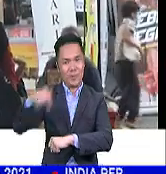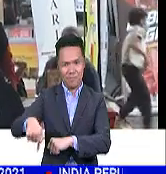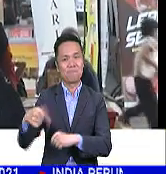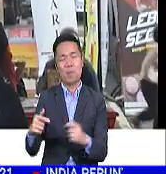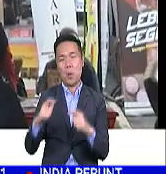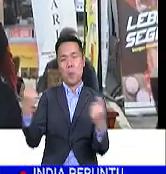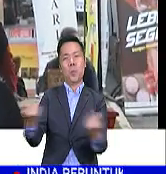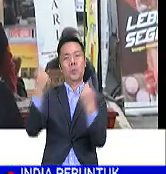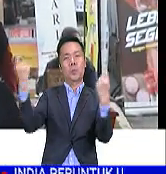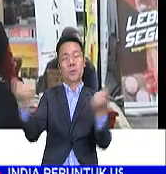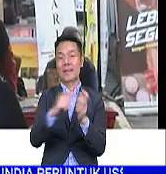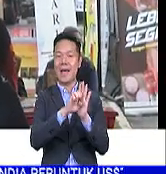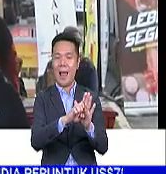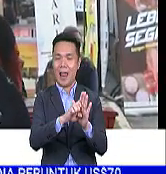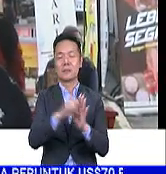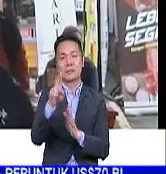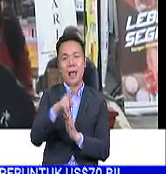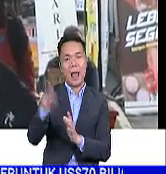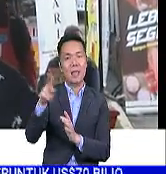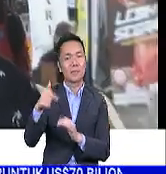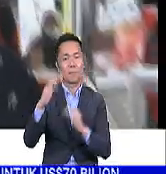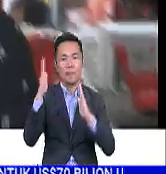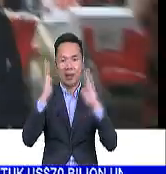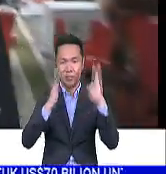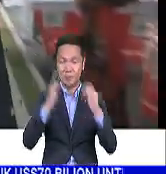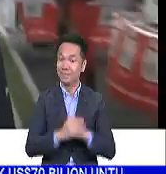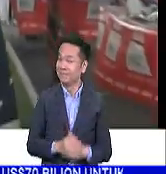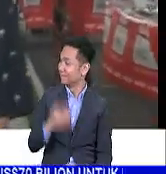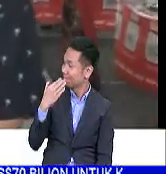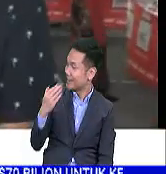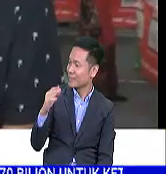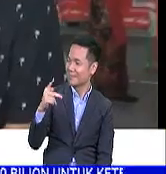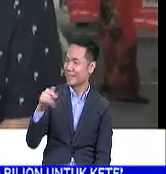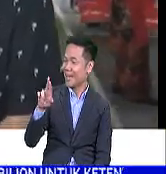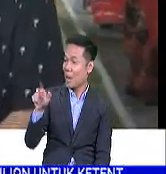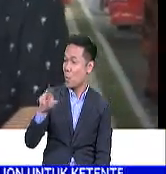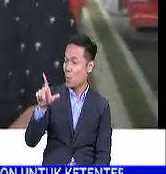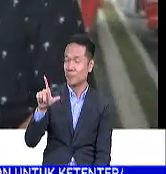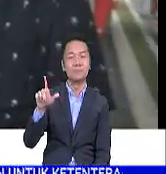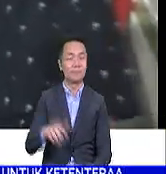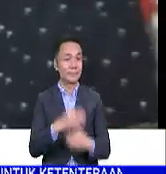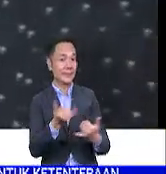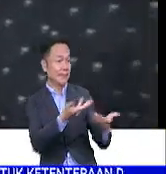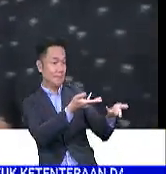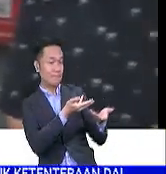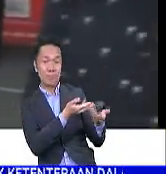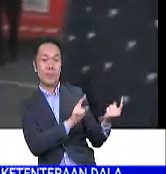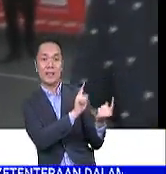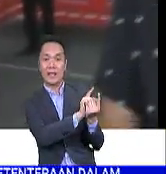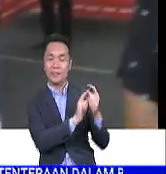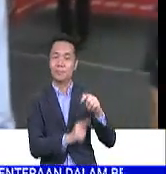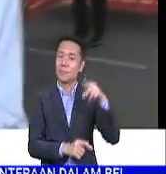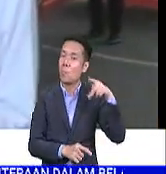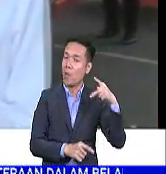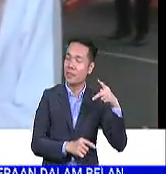bagi menjayakan Expo Produk Halal Malaysia. Baik, terima kasih Encik Khairul. Dan turut kesempatan bersama saya petang ini ialah Puan Nurul Ain